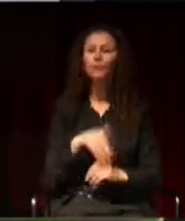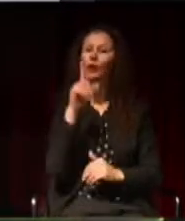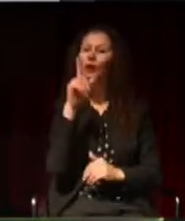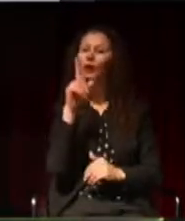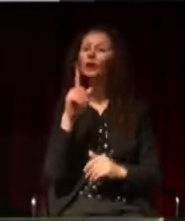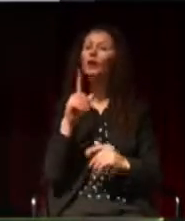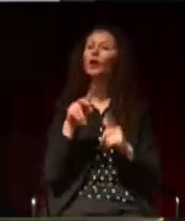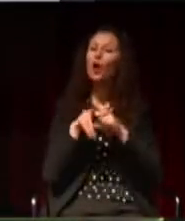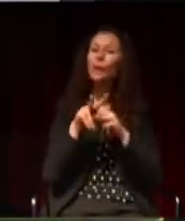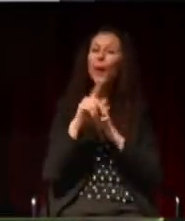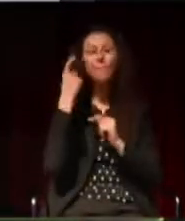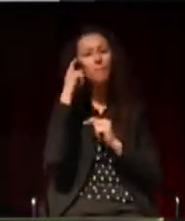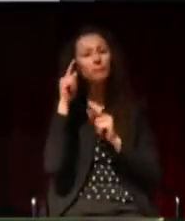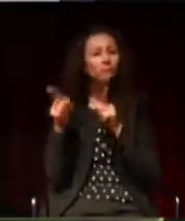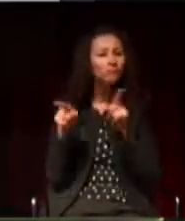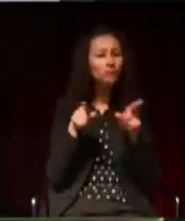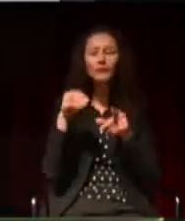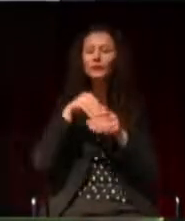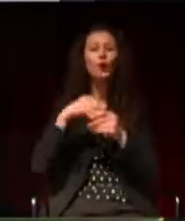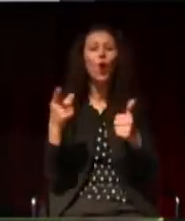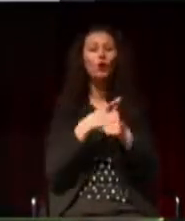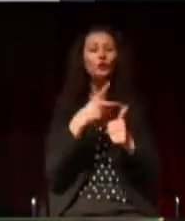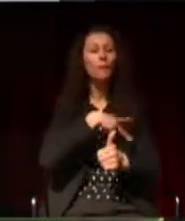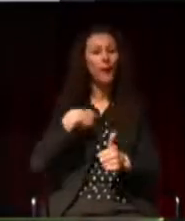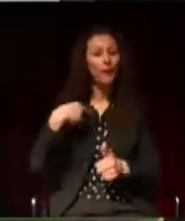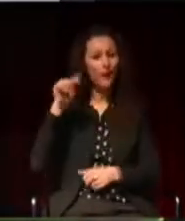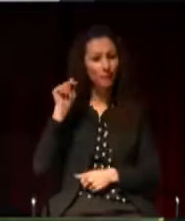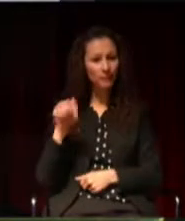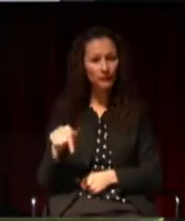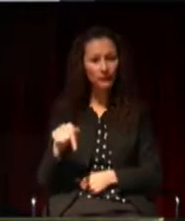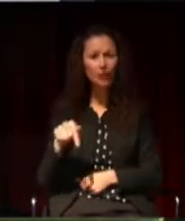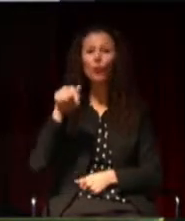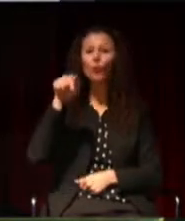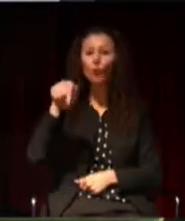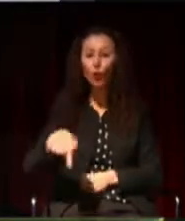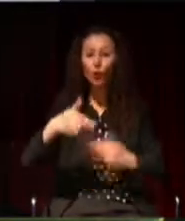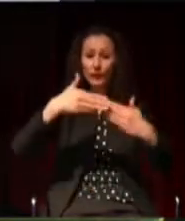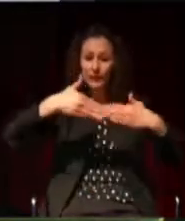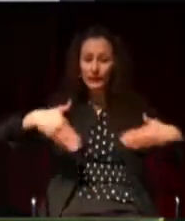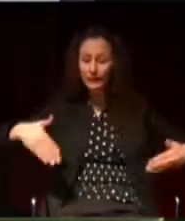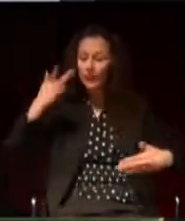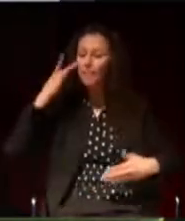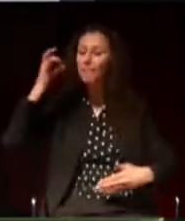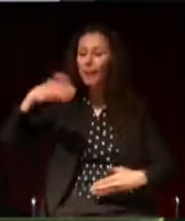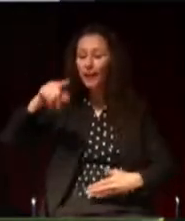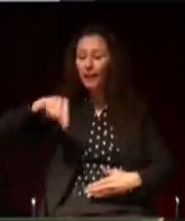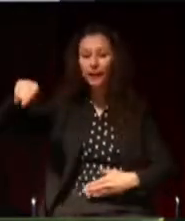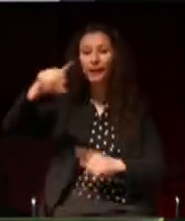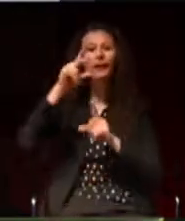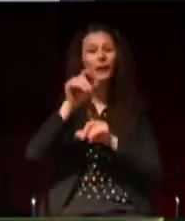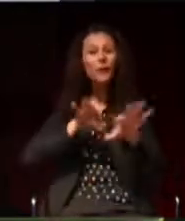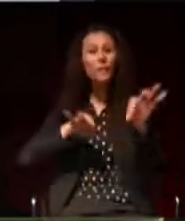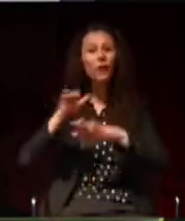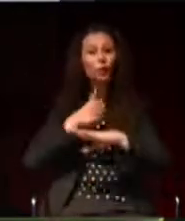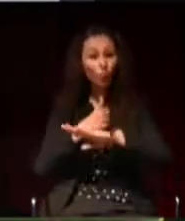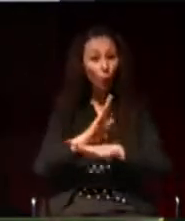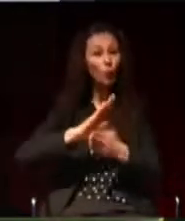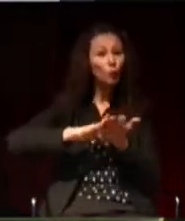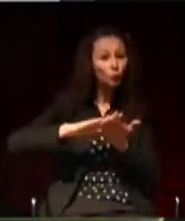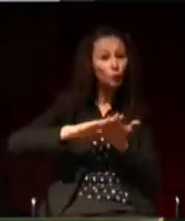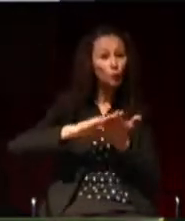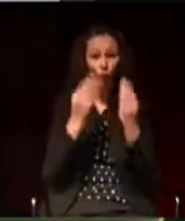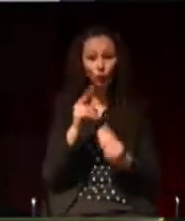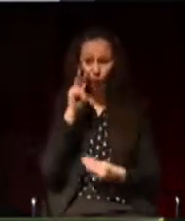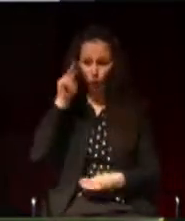Yöntem olarak da öncelikle belediyelerimiz bu sınırları belirleyecekler. İmar planlarının doğru ve düzgün